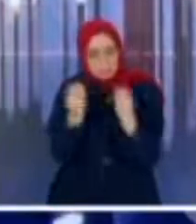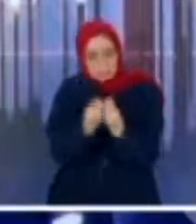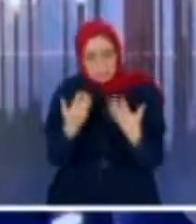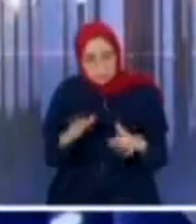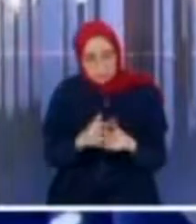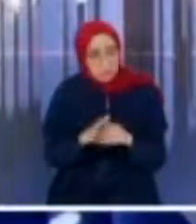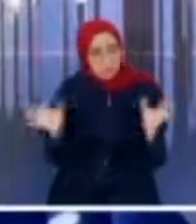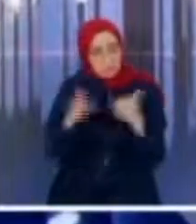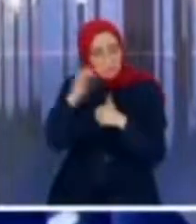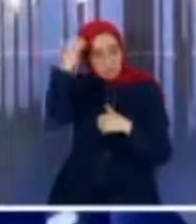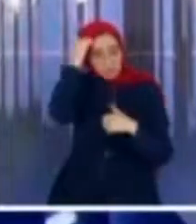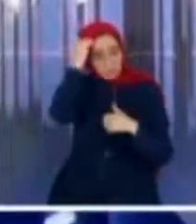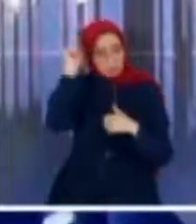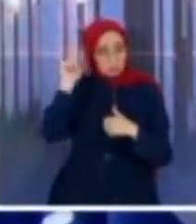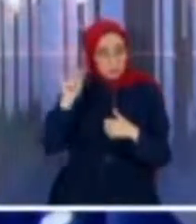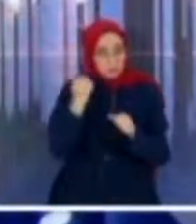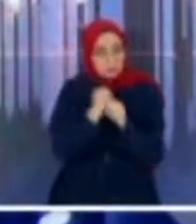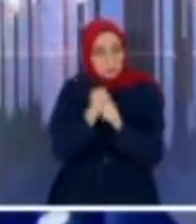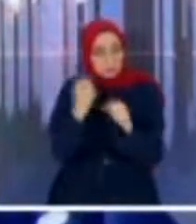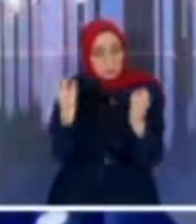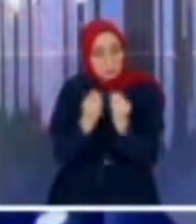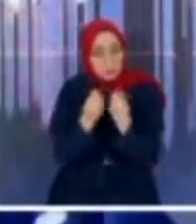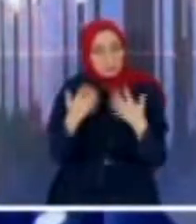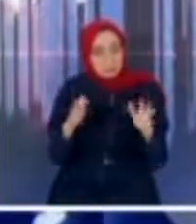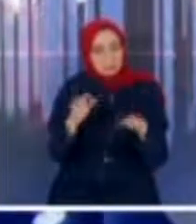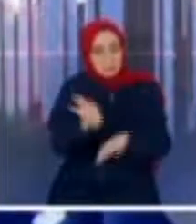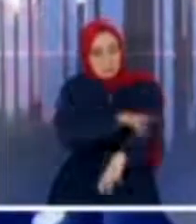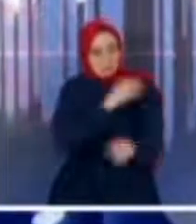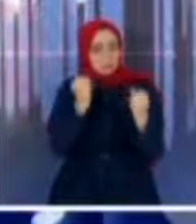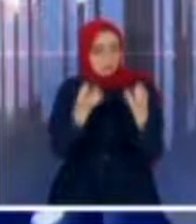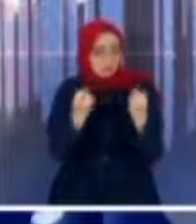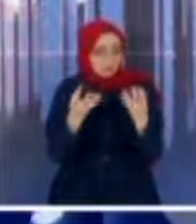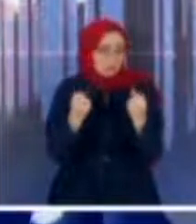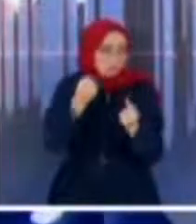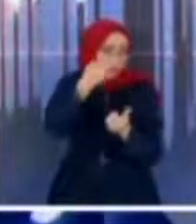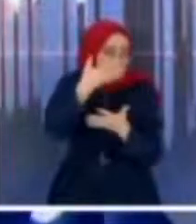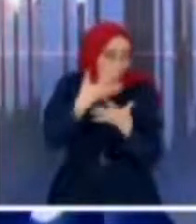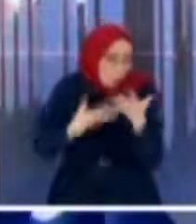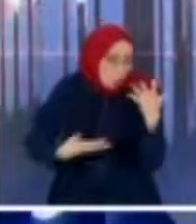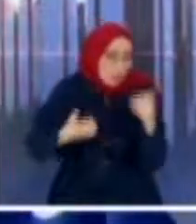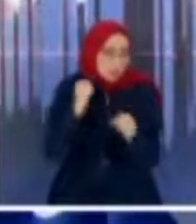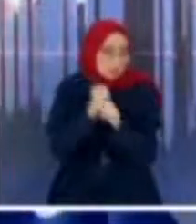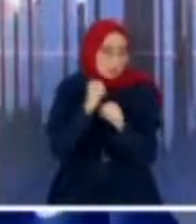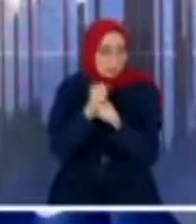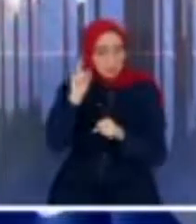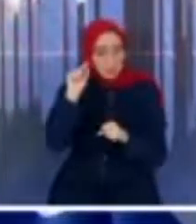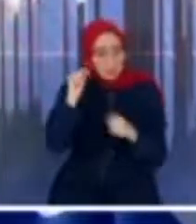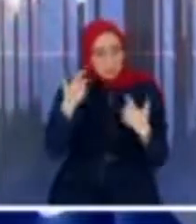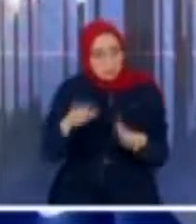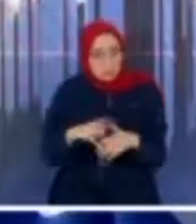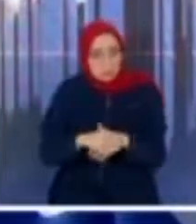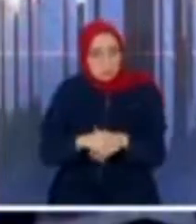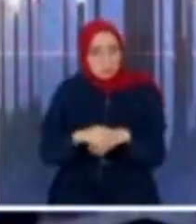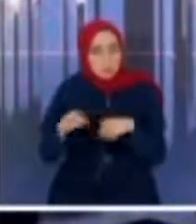في الإسعافات الأولية باش تكون فما حملات تحسيسية في المجالات الكل، في كل ما فما تيم باش نحكيو فيه لازمنا باش نحكيو